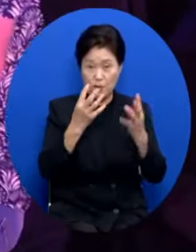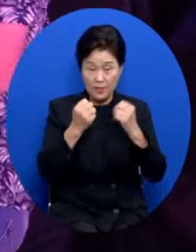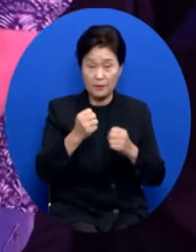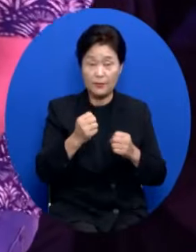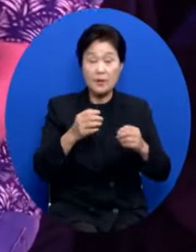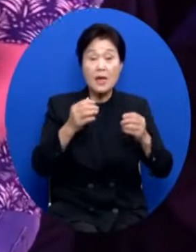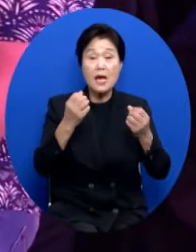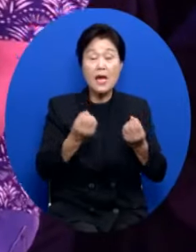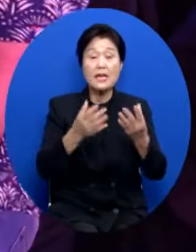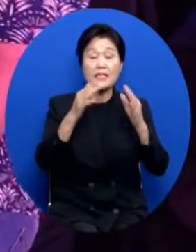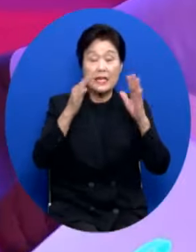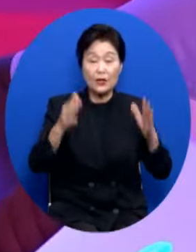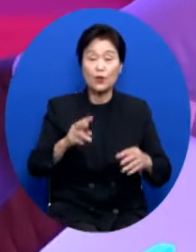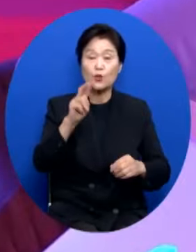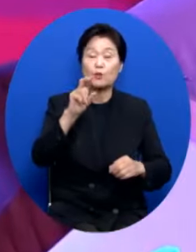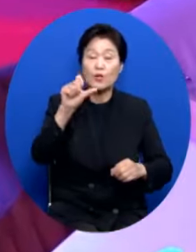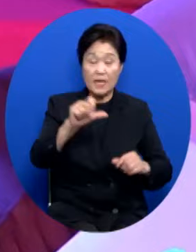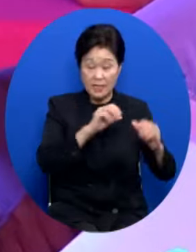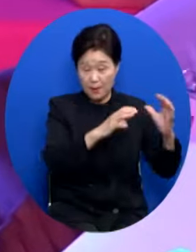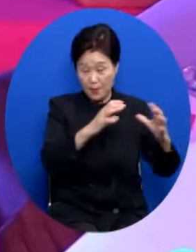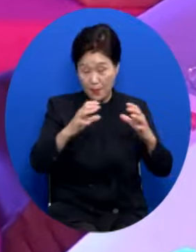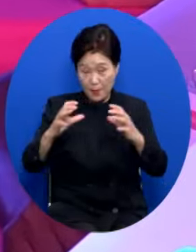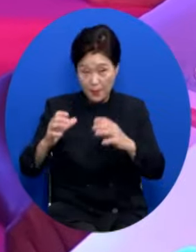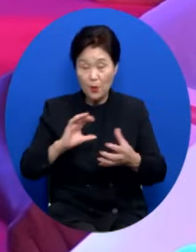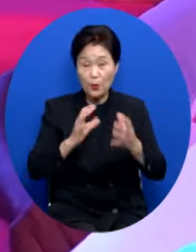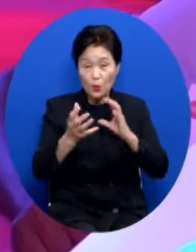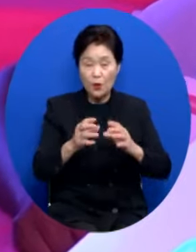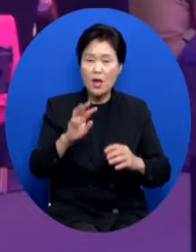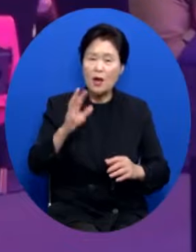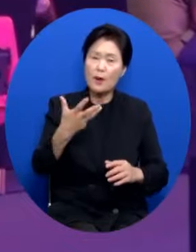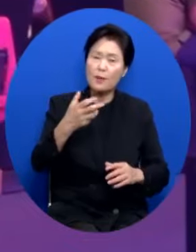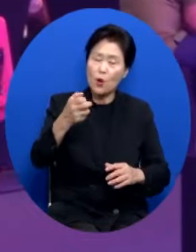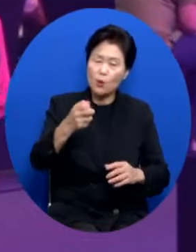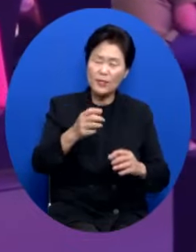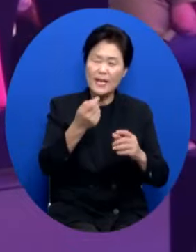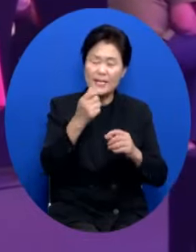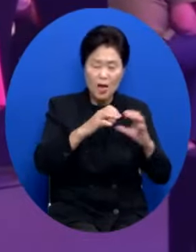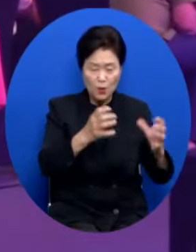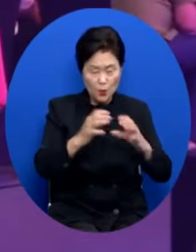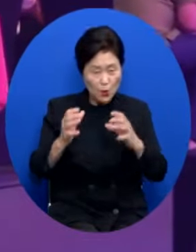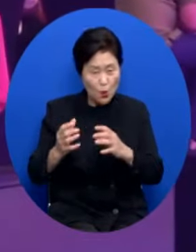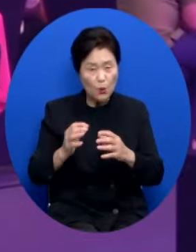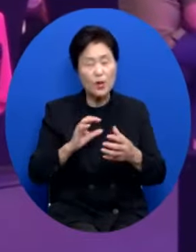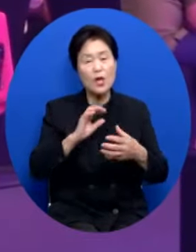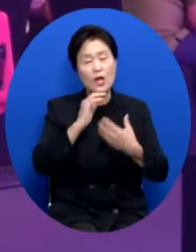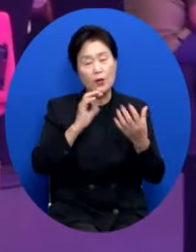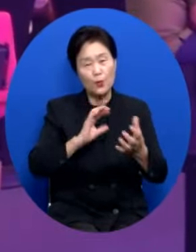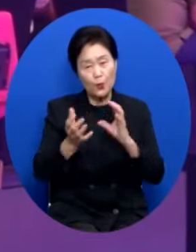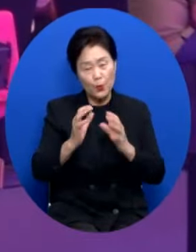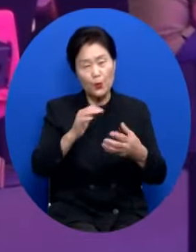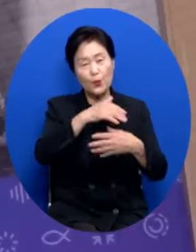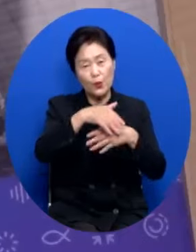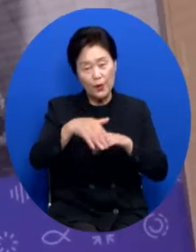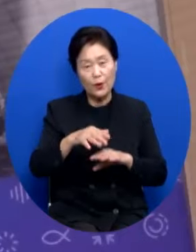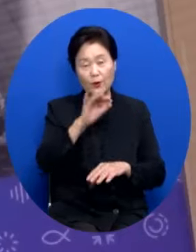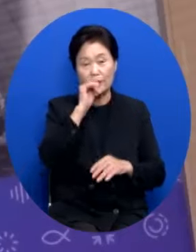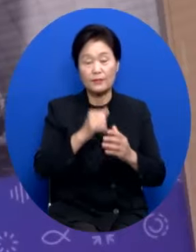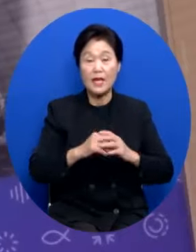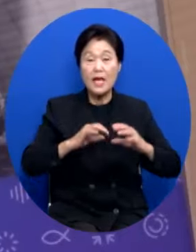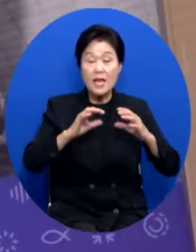기간 동안 25개 그룹 토의와 850개 소그룹 토의를 예정하고 있습니다.